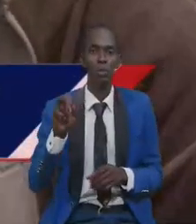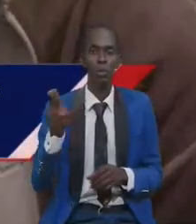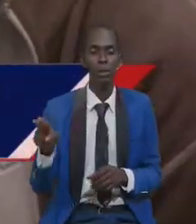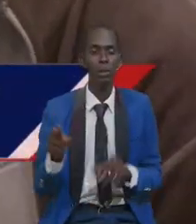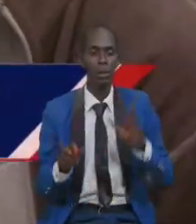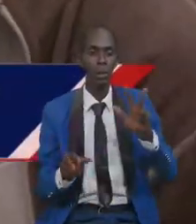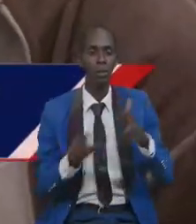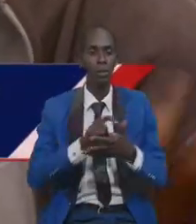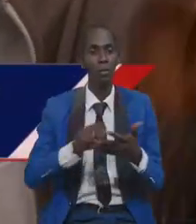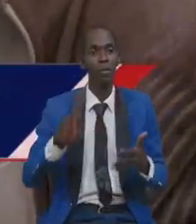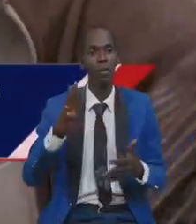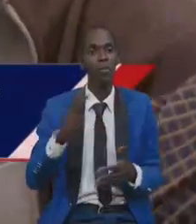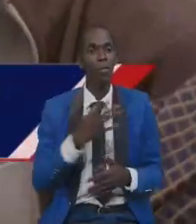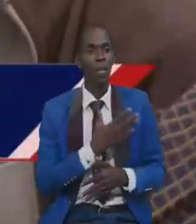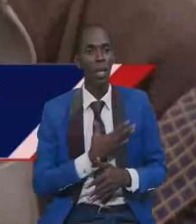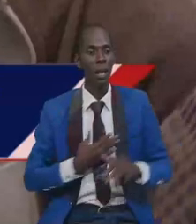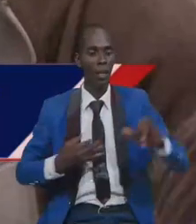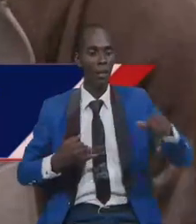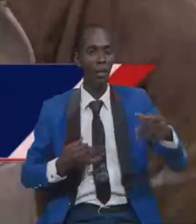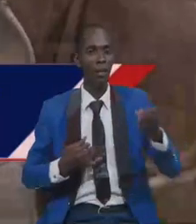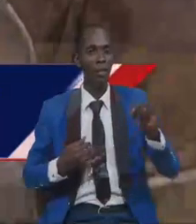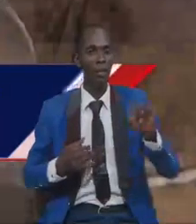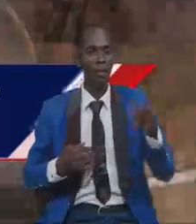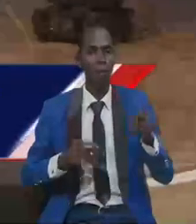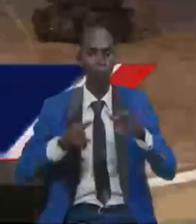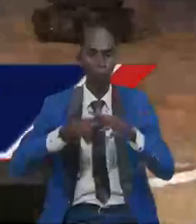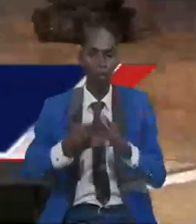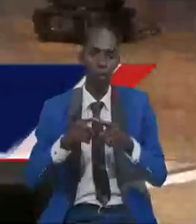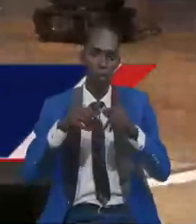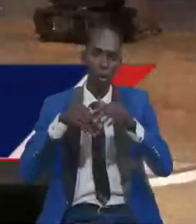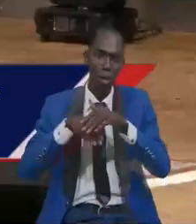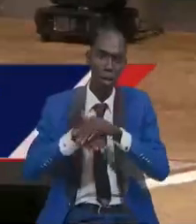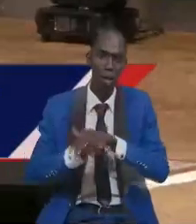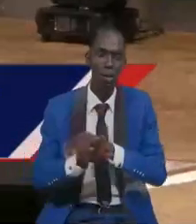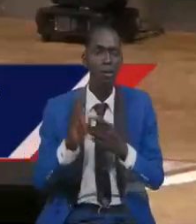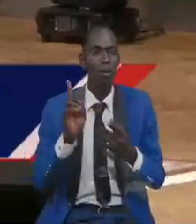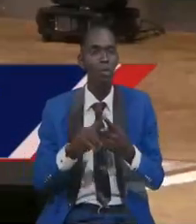Jonas 4, verset 3. Il dit, Jonas a commencé.